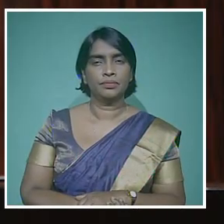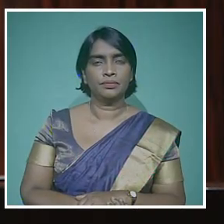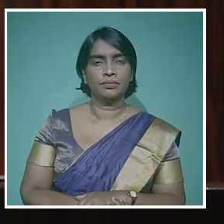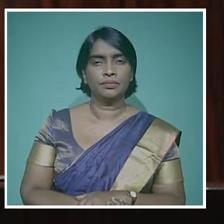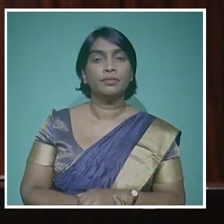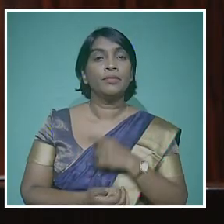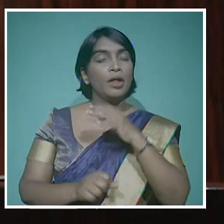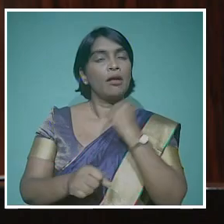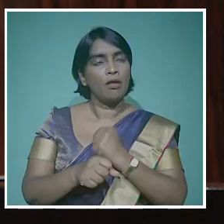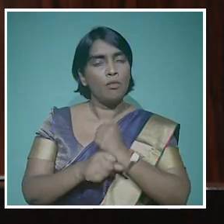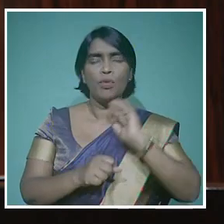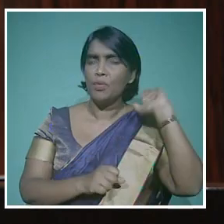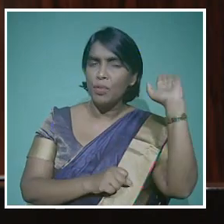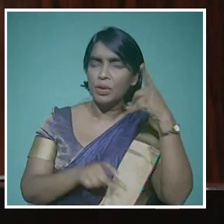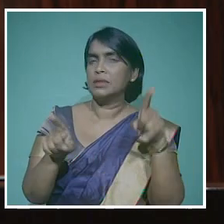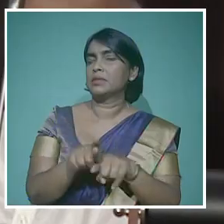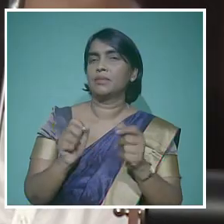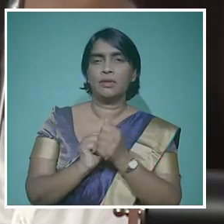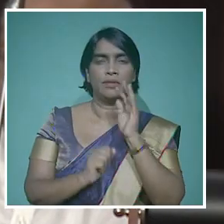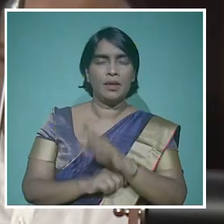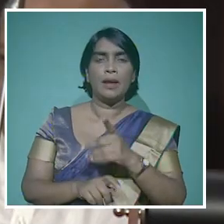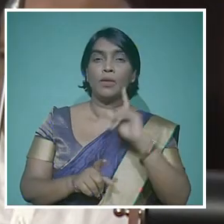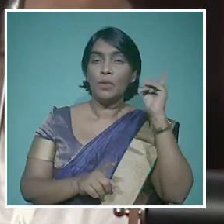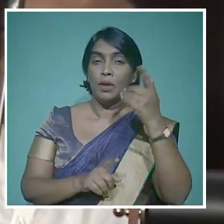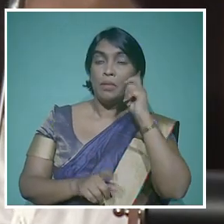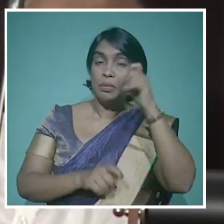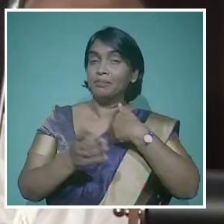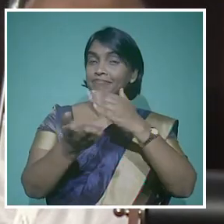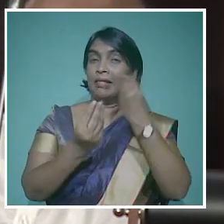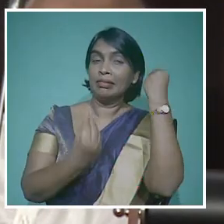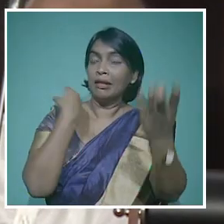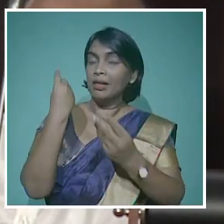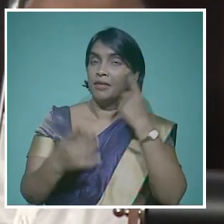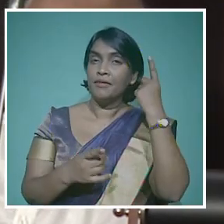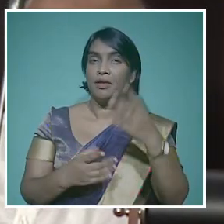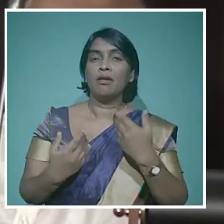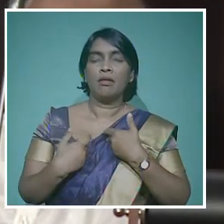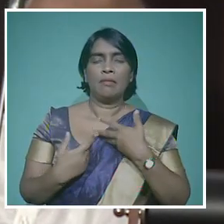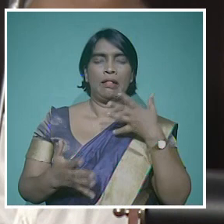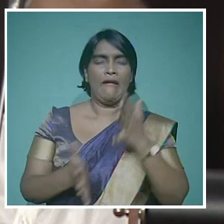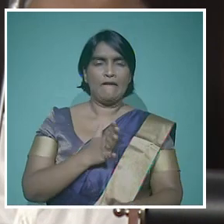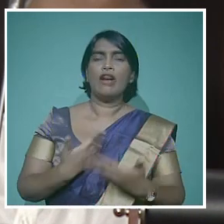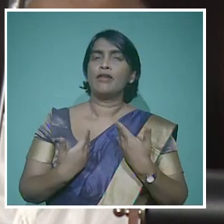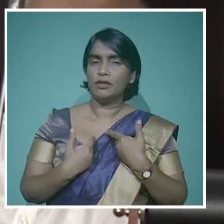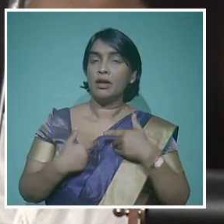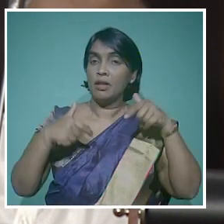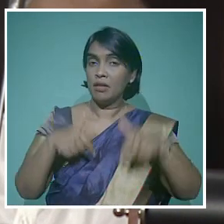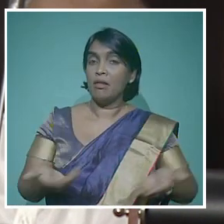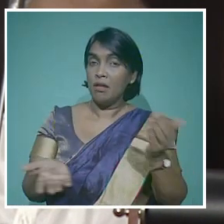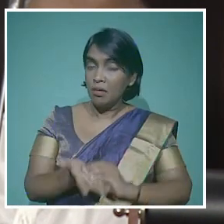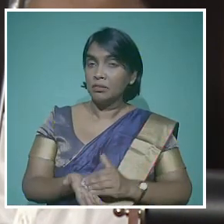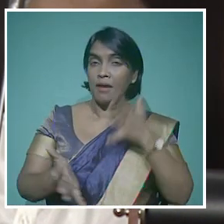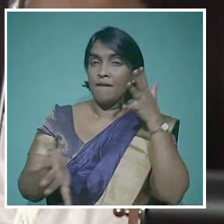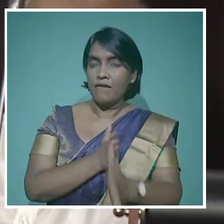එම ආණ්ඩුව මේක කළා තියෙනවා. ඒ ජනප්‍රිය තීන්දුව ගැනීම නිසා අපිට මග වැරදුනා. දැන් අපිට තවදුරටත්